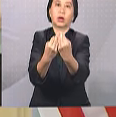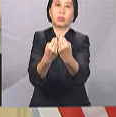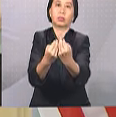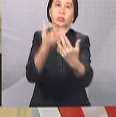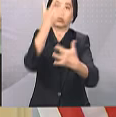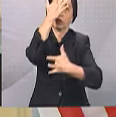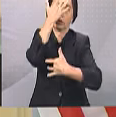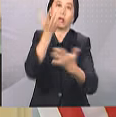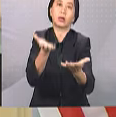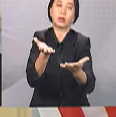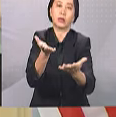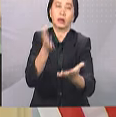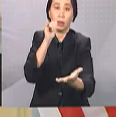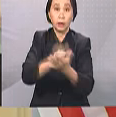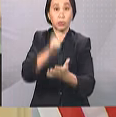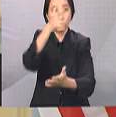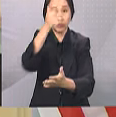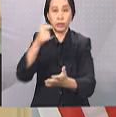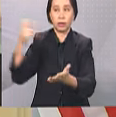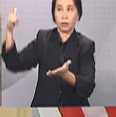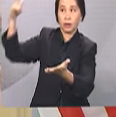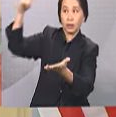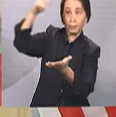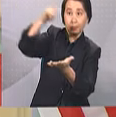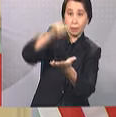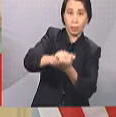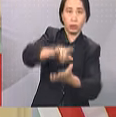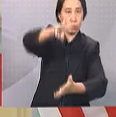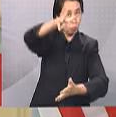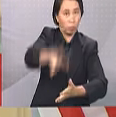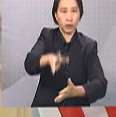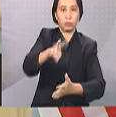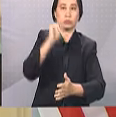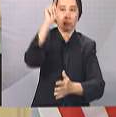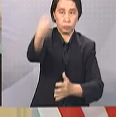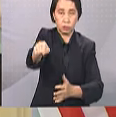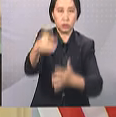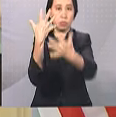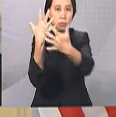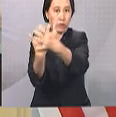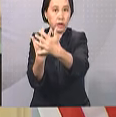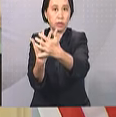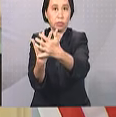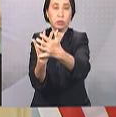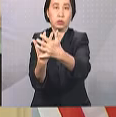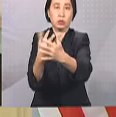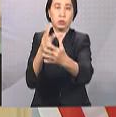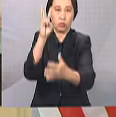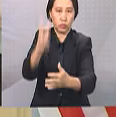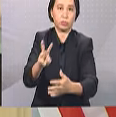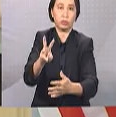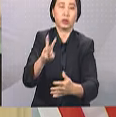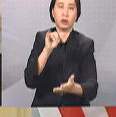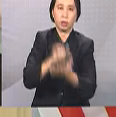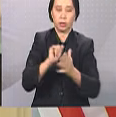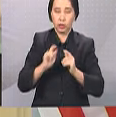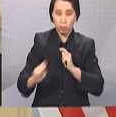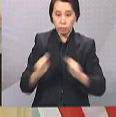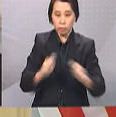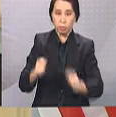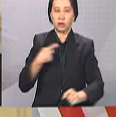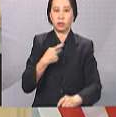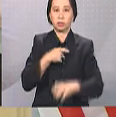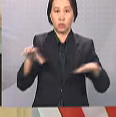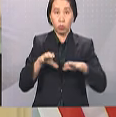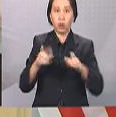kita untuk mewajibkan kuarantin bagi rakyat kita yang pulang dari luar negara ini adalah satu tindakan yang